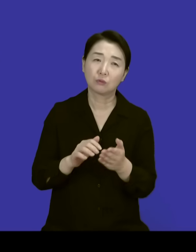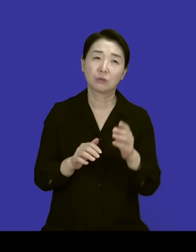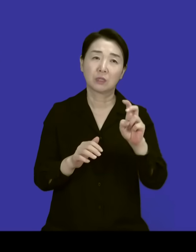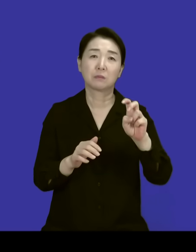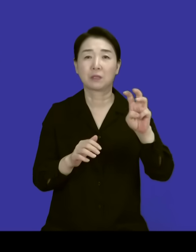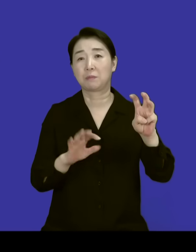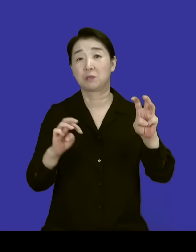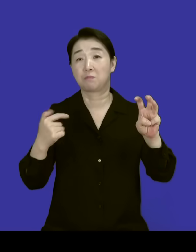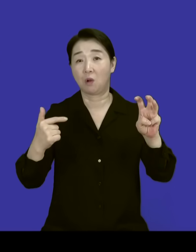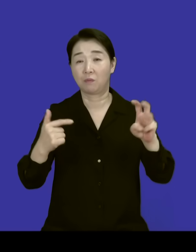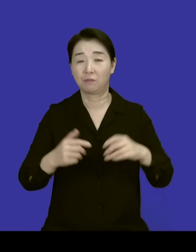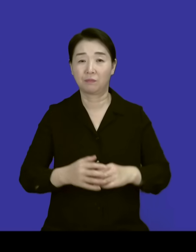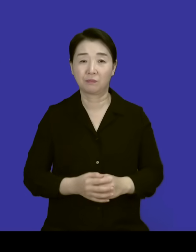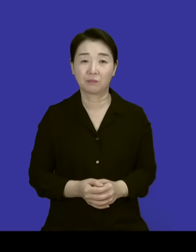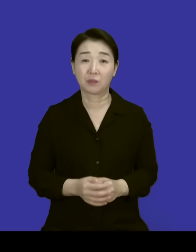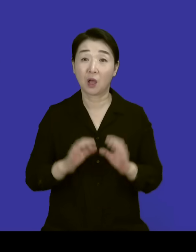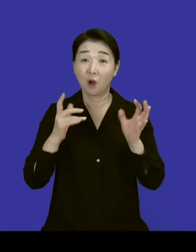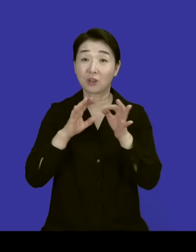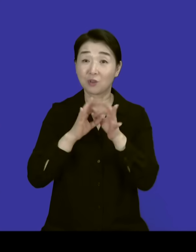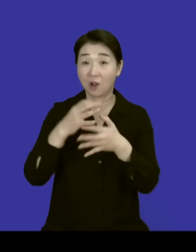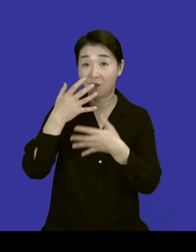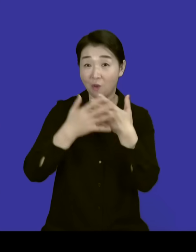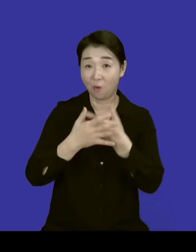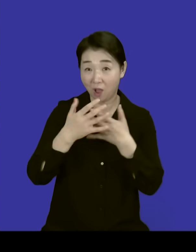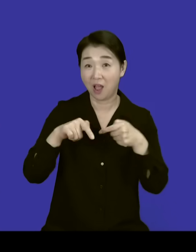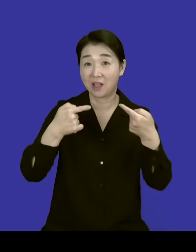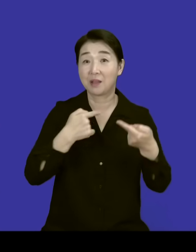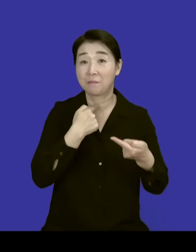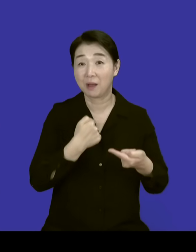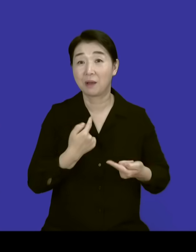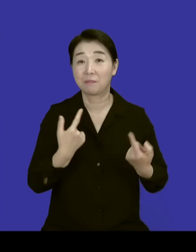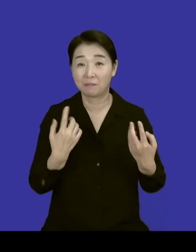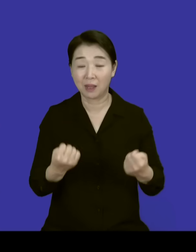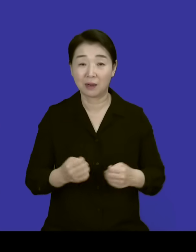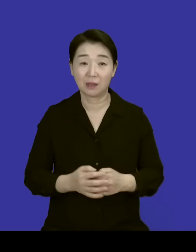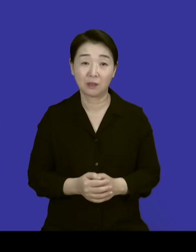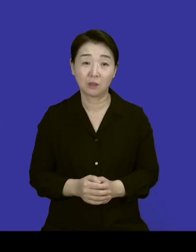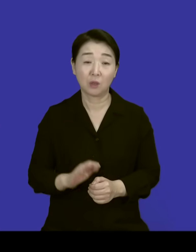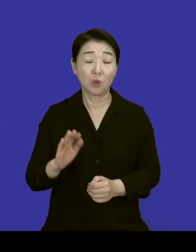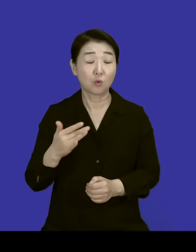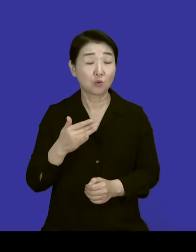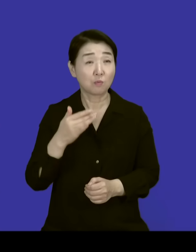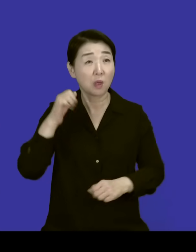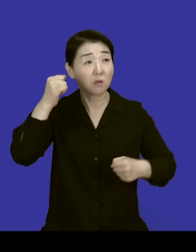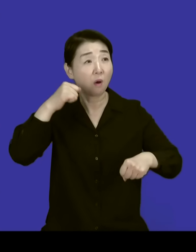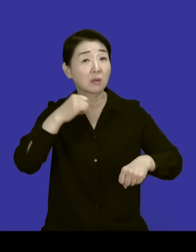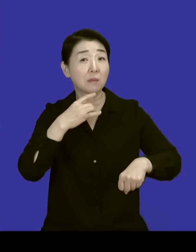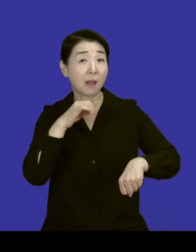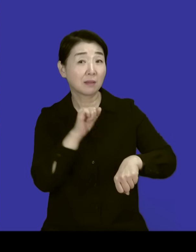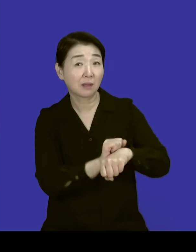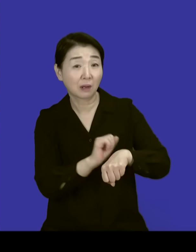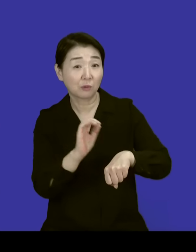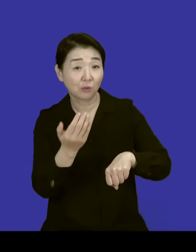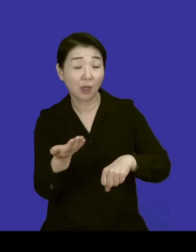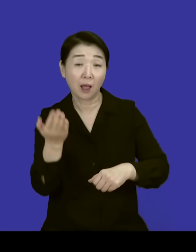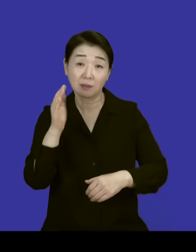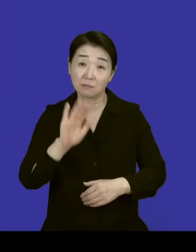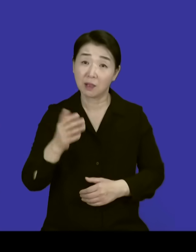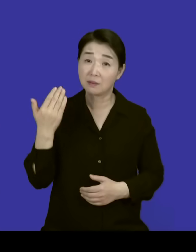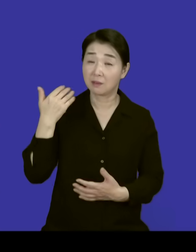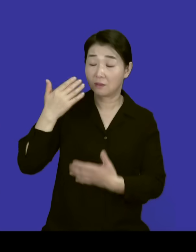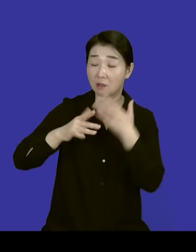당시에. 근데 조금 의외인 게 사실 요즘에야 정말 연기만 잘하면 됐지만 예전에 솔직히